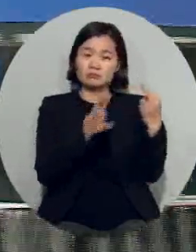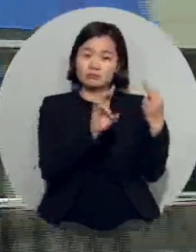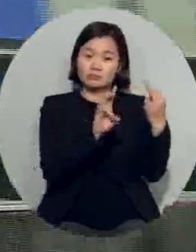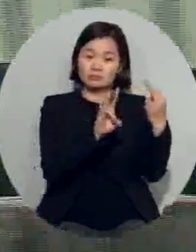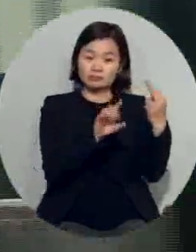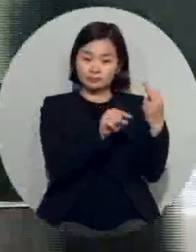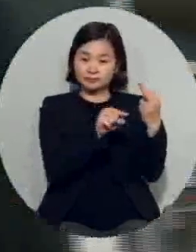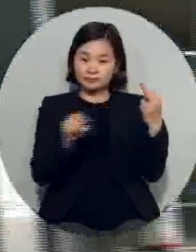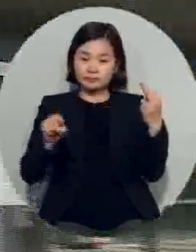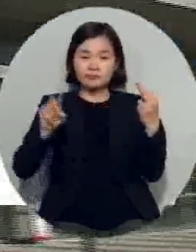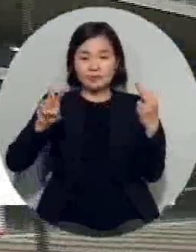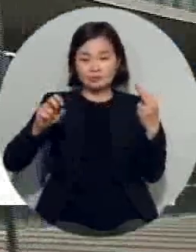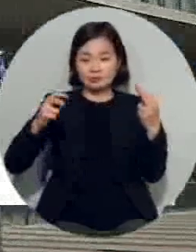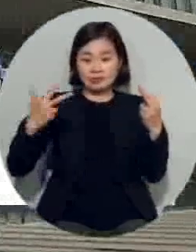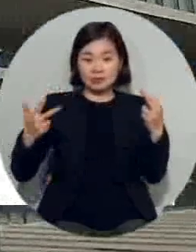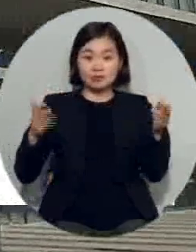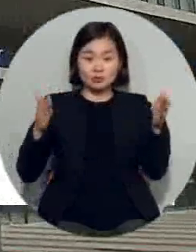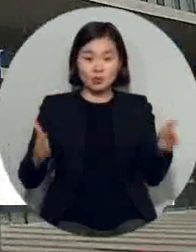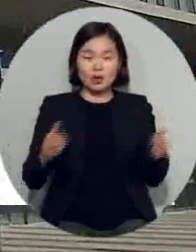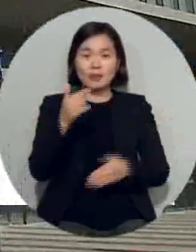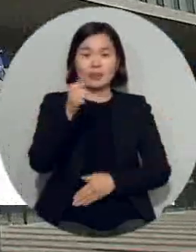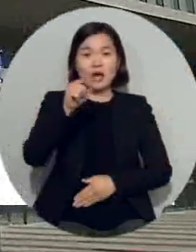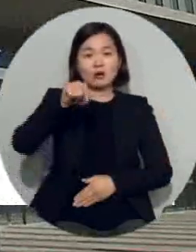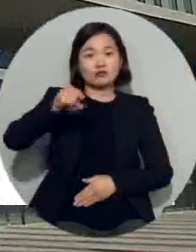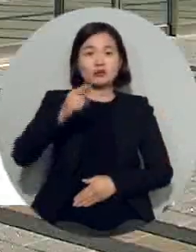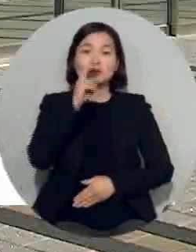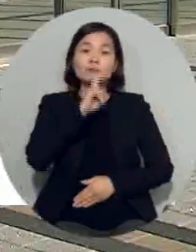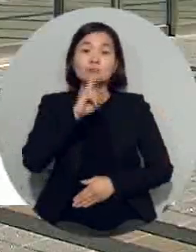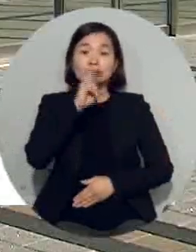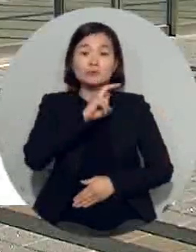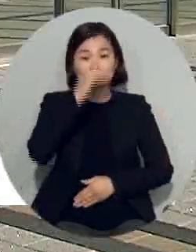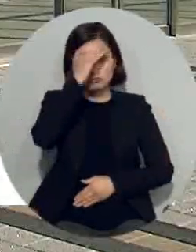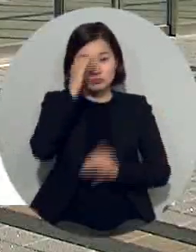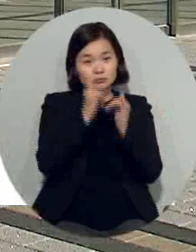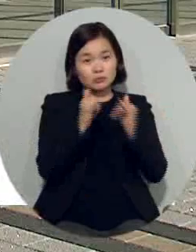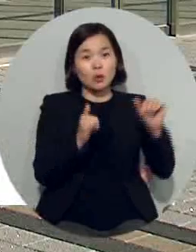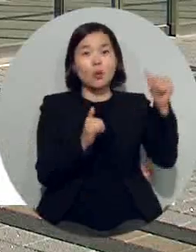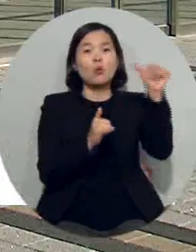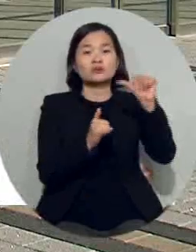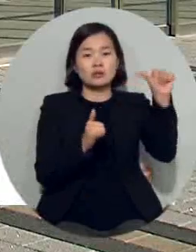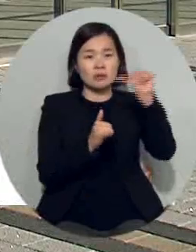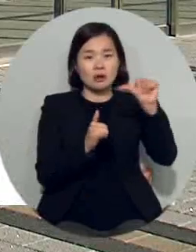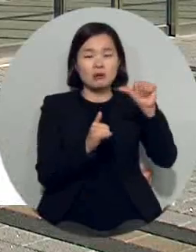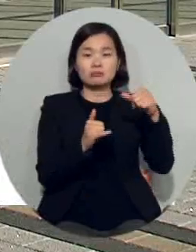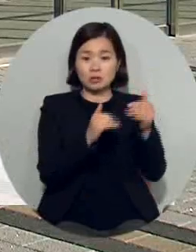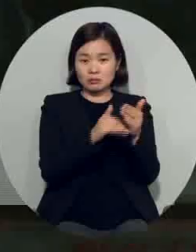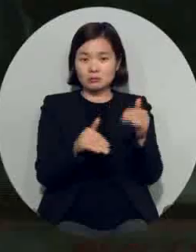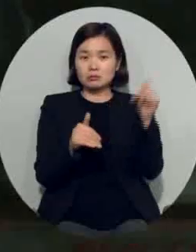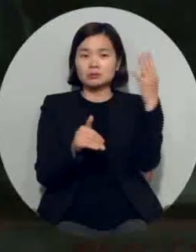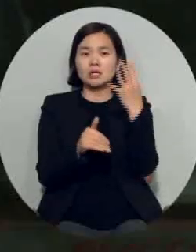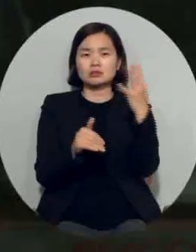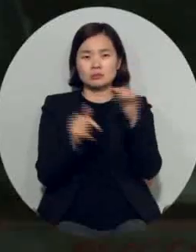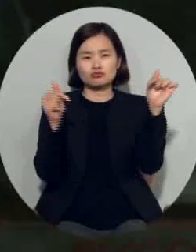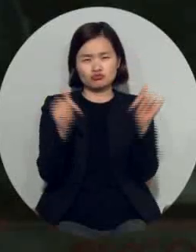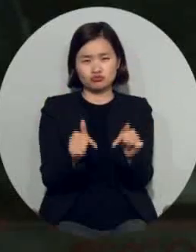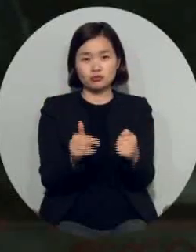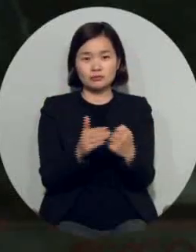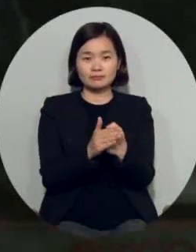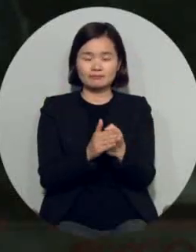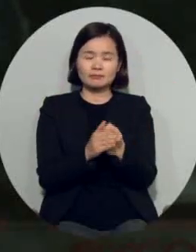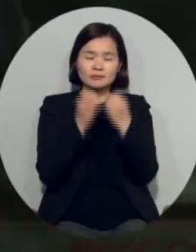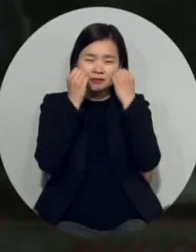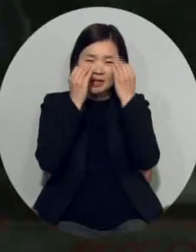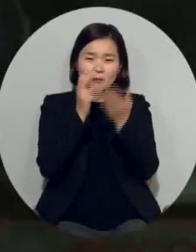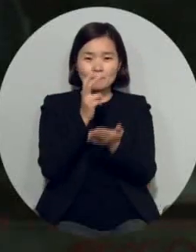이브부터 사흘간 예정된 나훈아 콘서트는 관람 인원이 최대 5천 명에서 4천 명으로 축소됐습니다. 새로운 방역